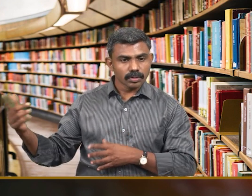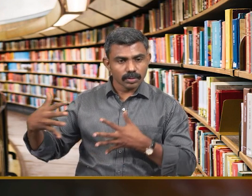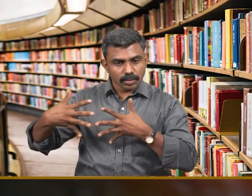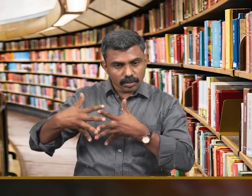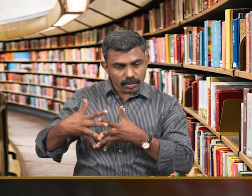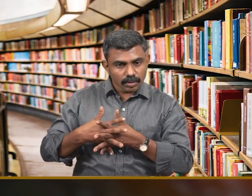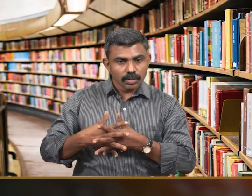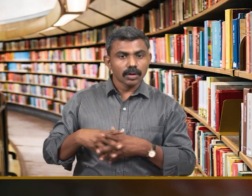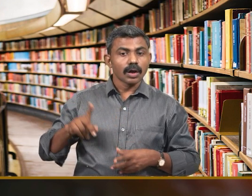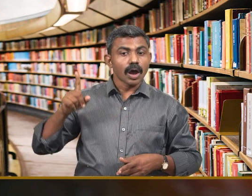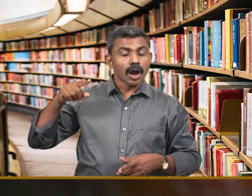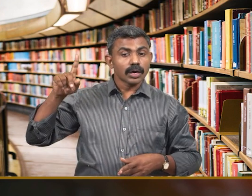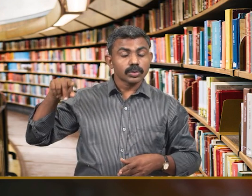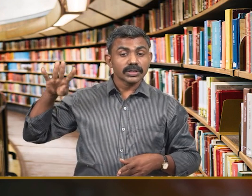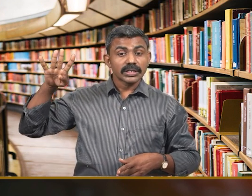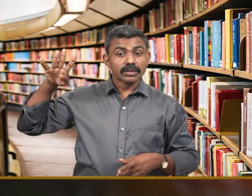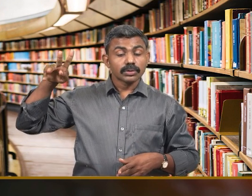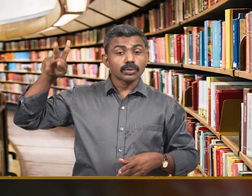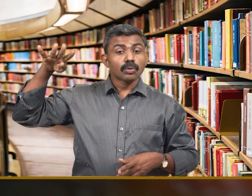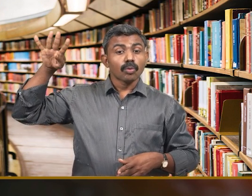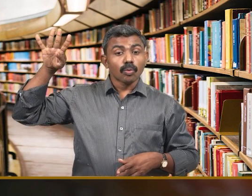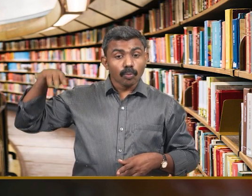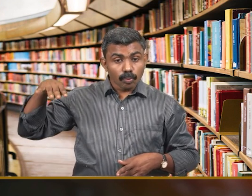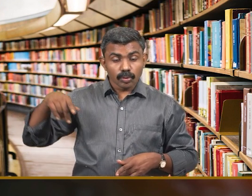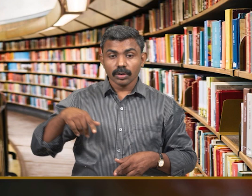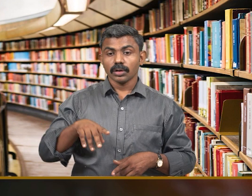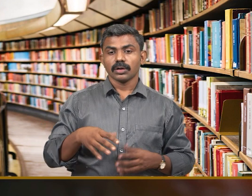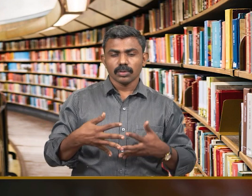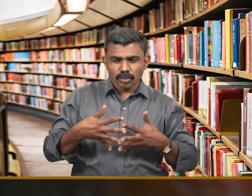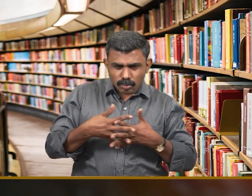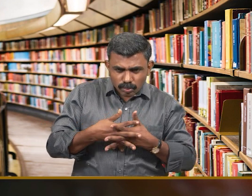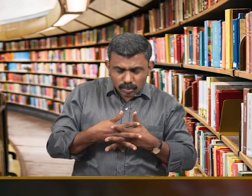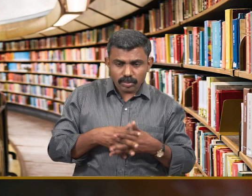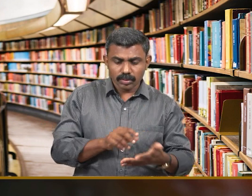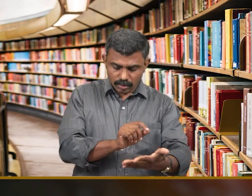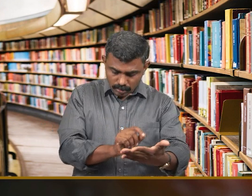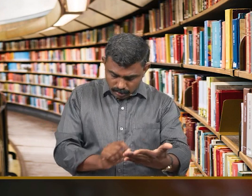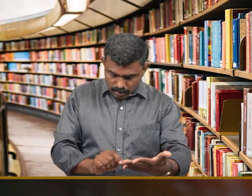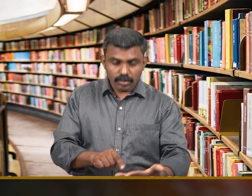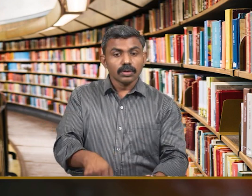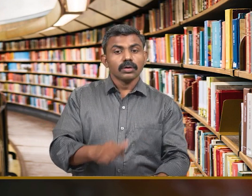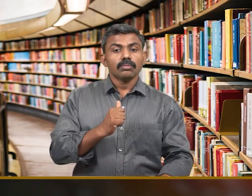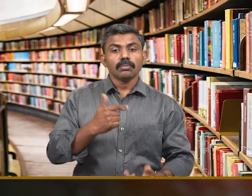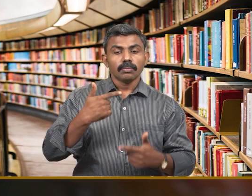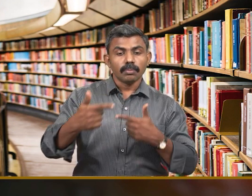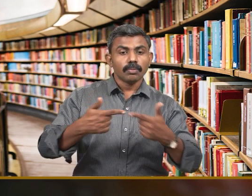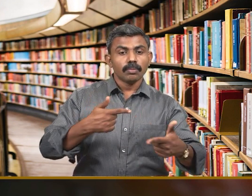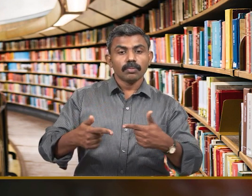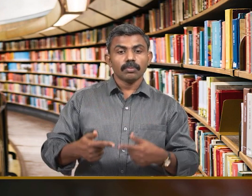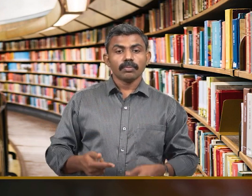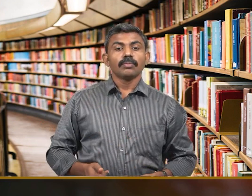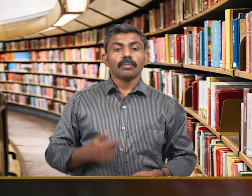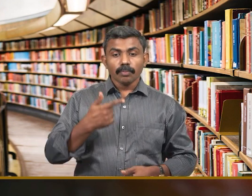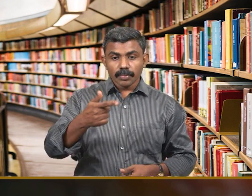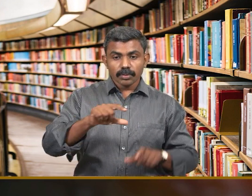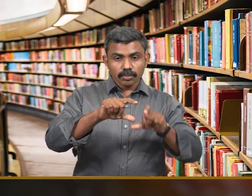பண்ணா 1929 என்னன்றாருன்னா போப்பாண்டவரை போய் சந்தித்து அங்கே ஒரு உடன்படிக்கை கையெழுத்து போடுறாங்க. என்ன உடன்படிக்கை அப்படின்னா லேட்டர் உடன்படிக்கை.